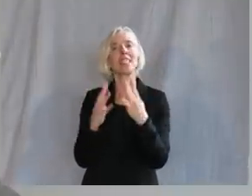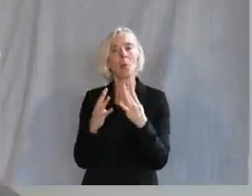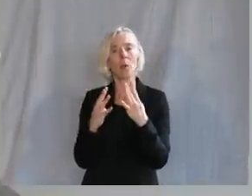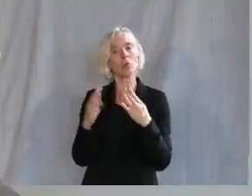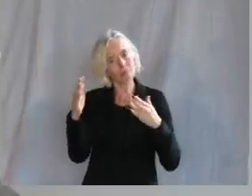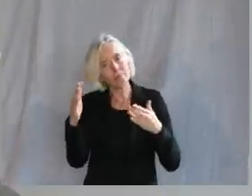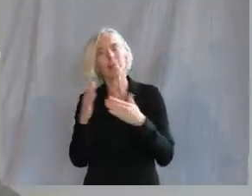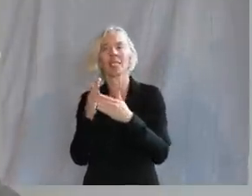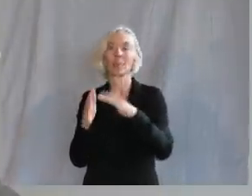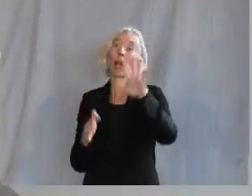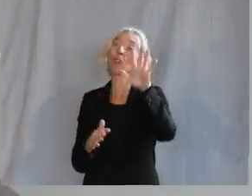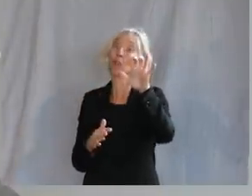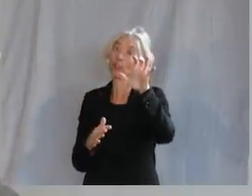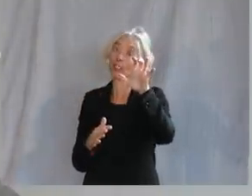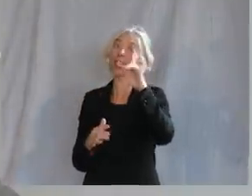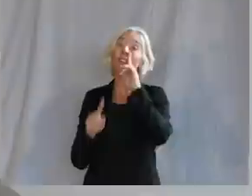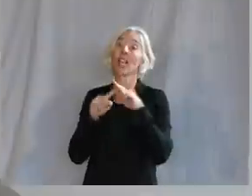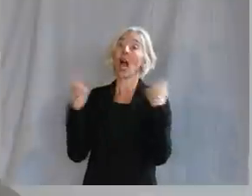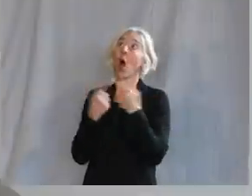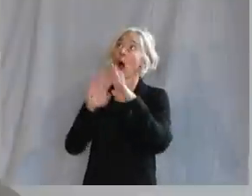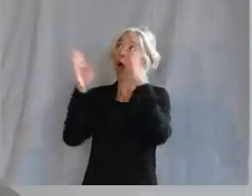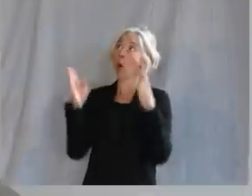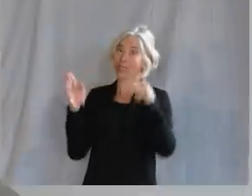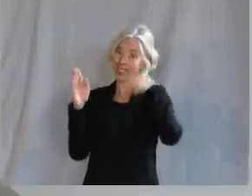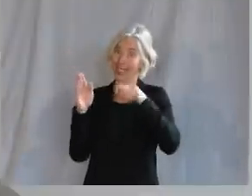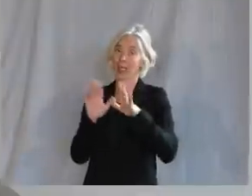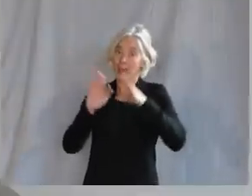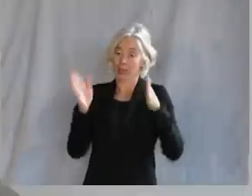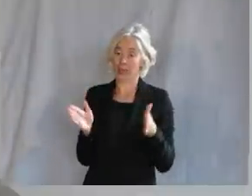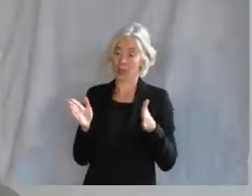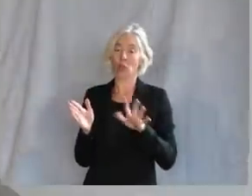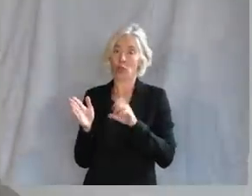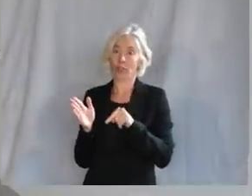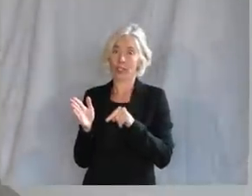50 Teilnehmende in geschlossenen Räumlichkeiten oder bis zu maximal